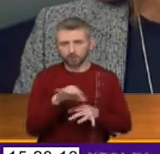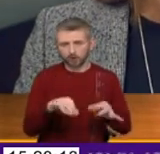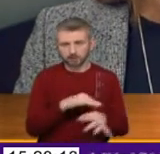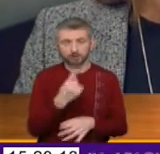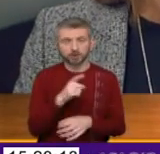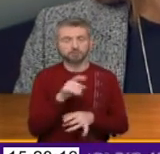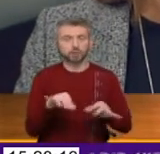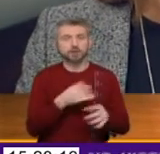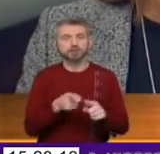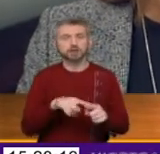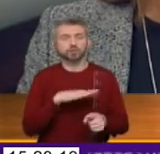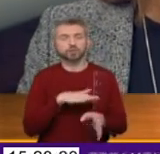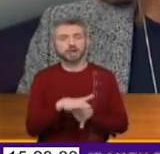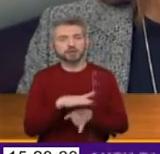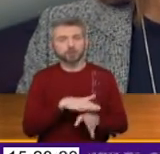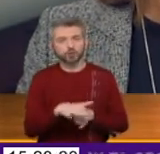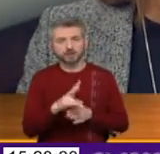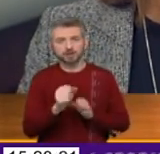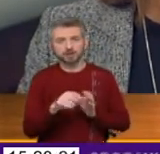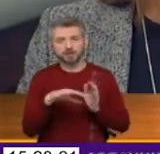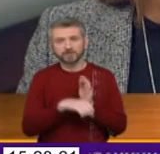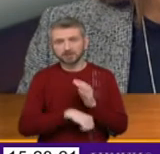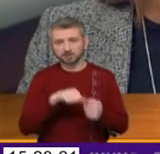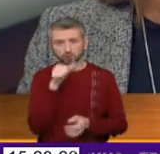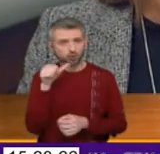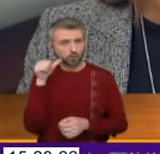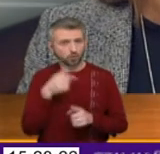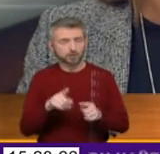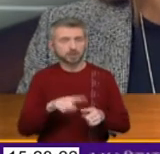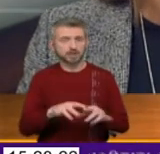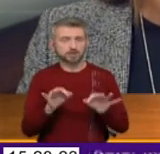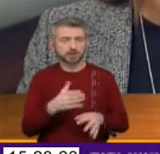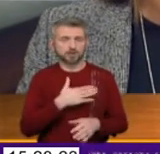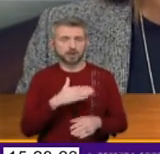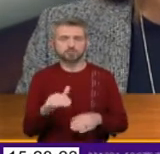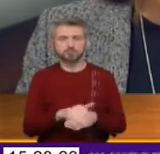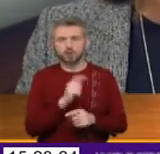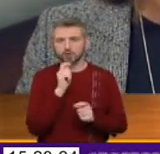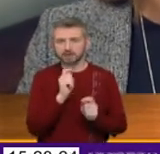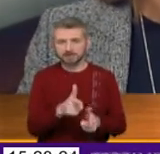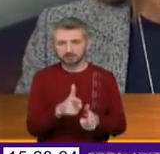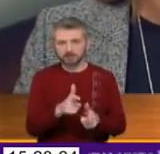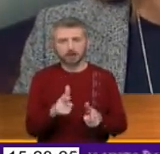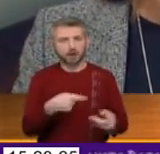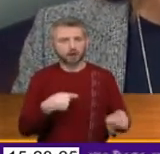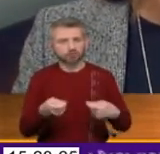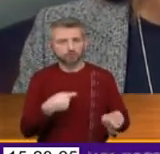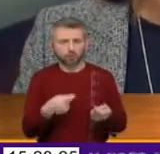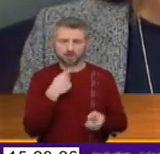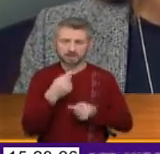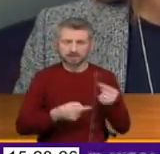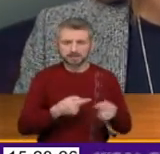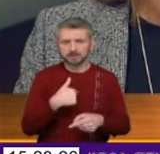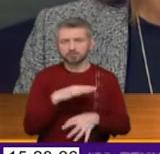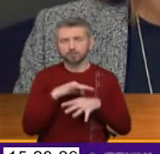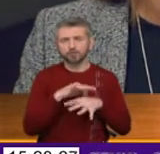Один з проєктів, який був реалізований наприкінці минулого року, це, звичайно, наш благодійний аукціон, який вже став традиційним. Ми